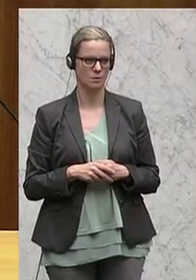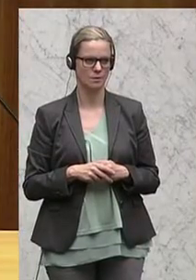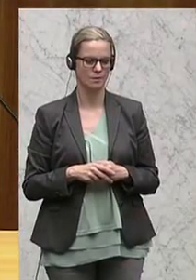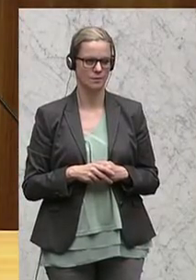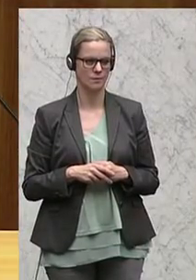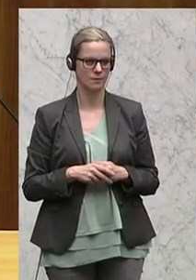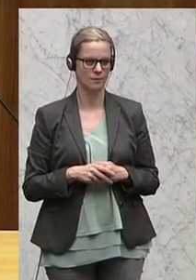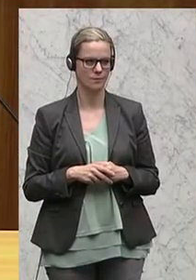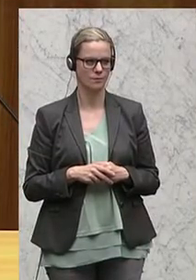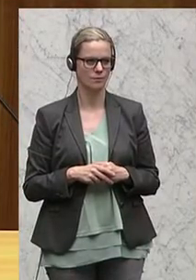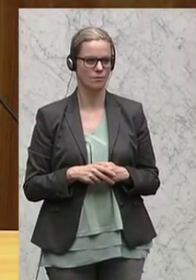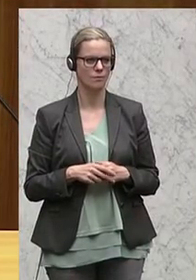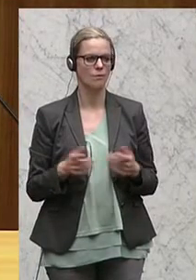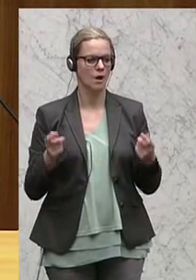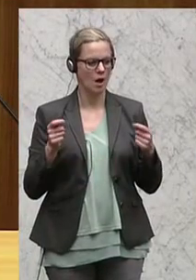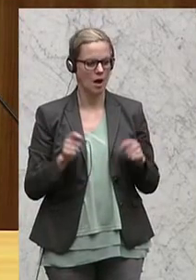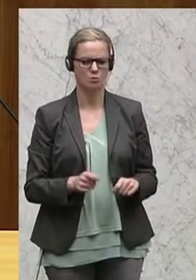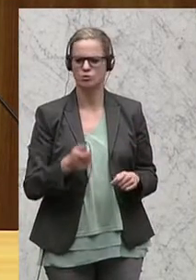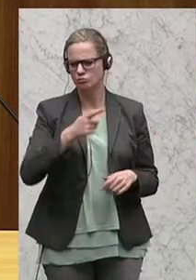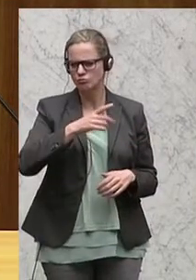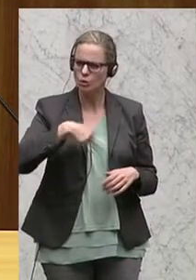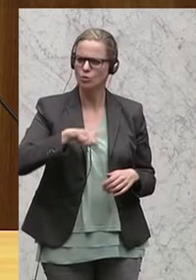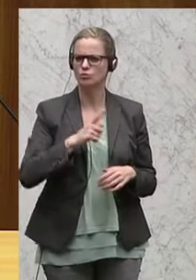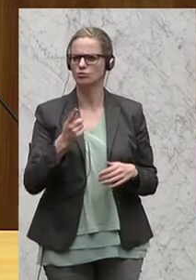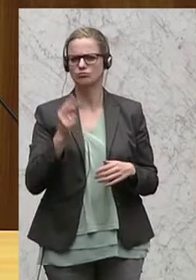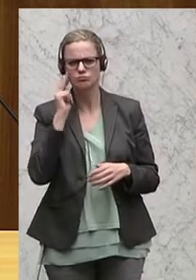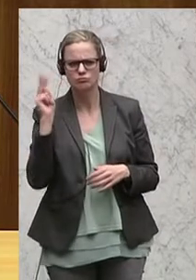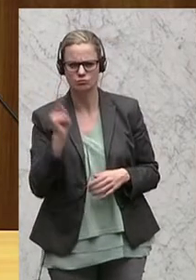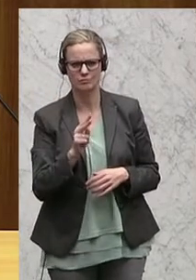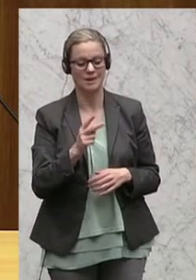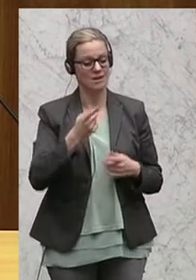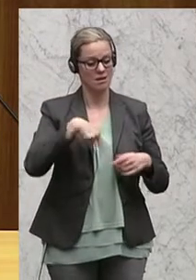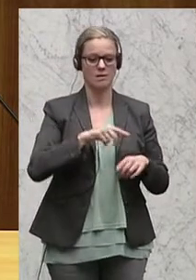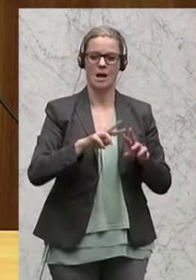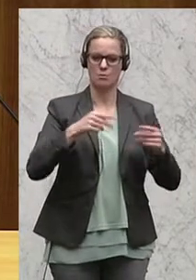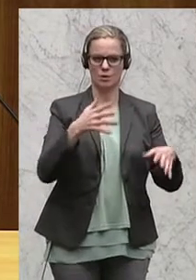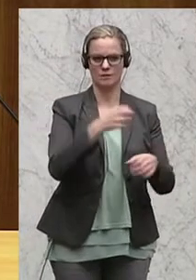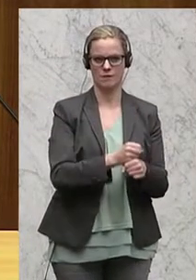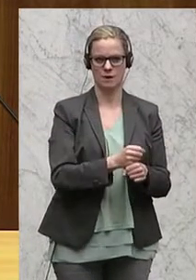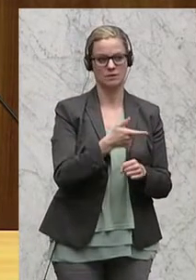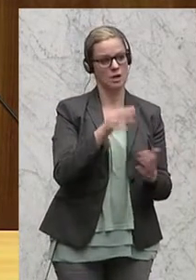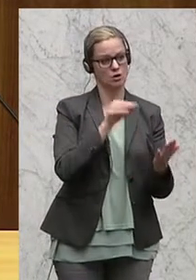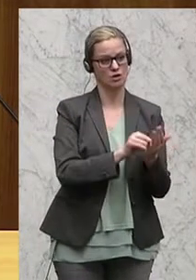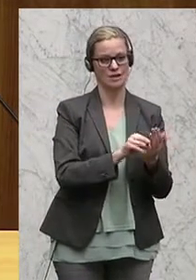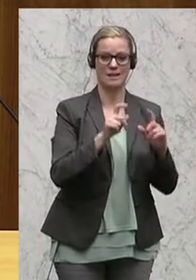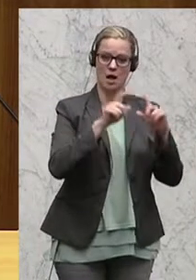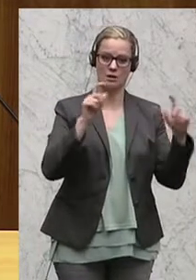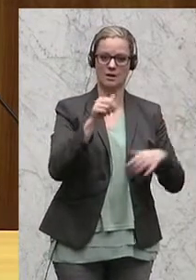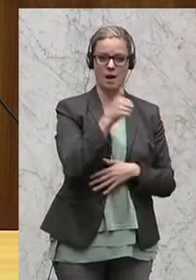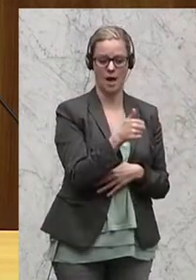Zum Abschluss unser grundsätzlicher Zugang zu diesem Thema. Wir haben eine Bundesverfassung und in dieser Bundesverfassung steht im Artikel